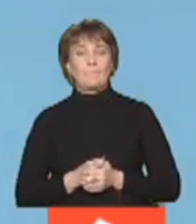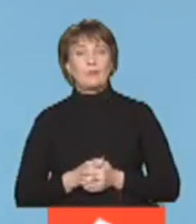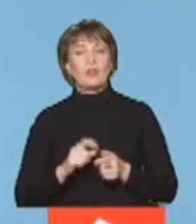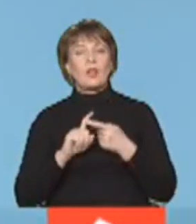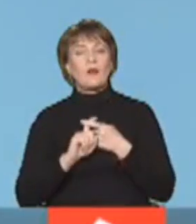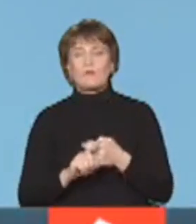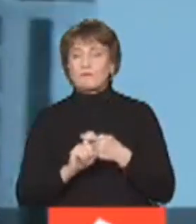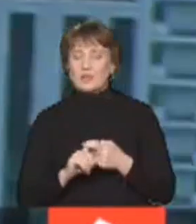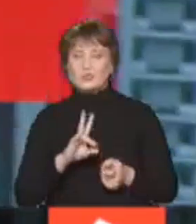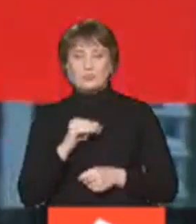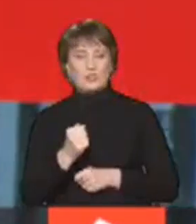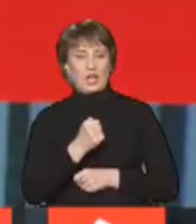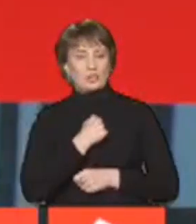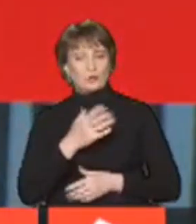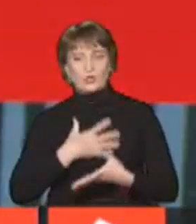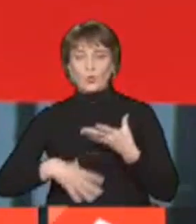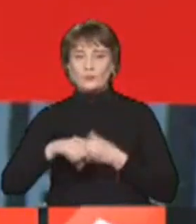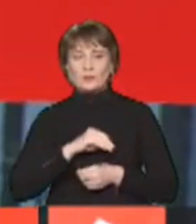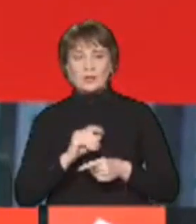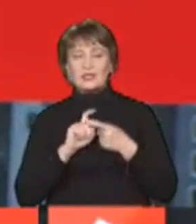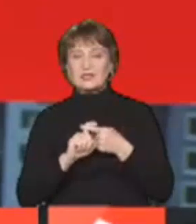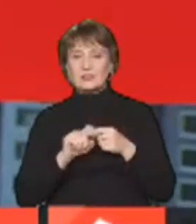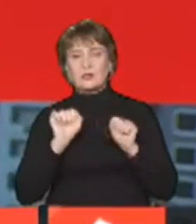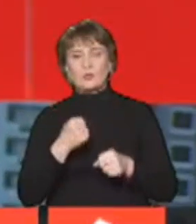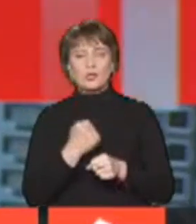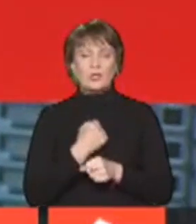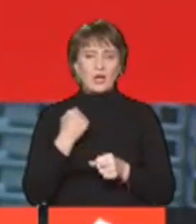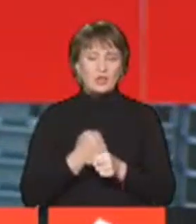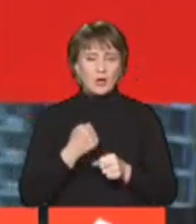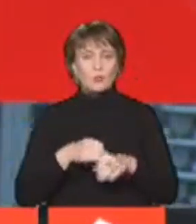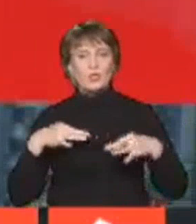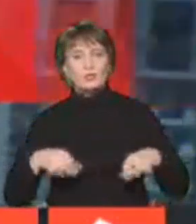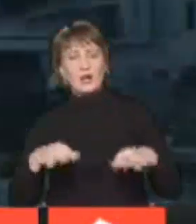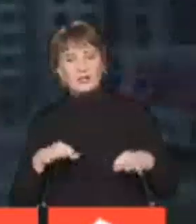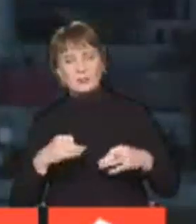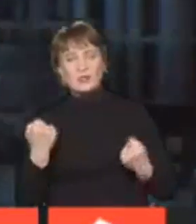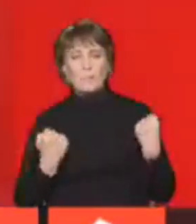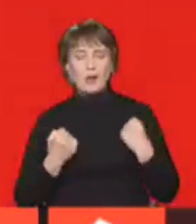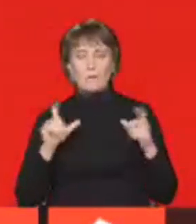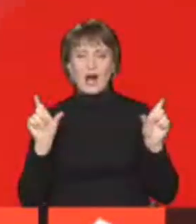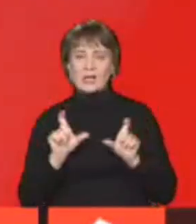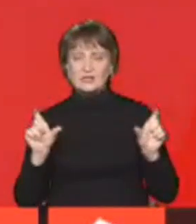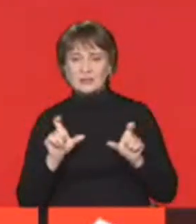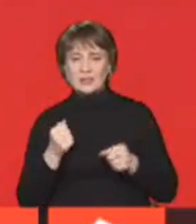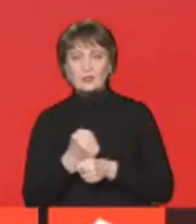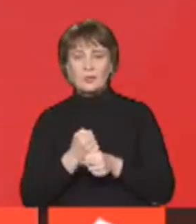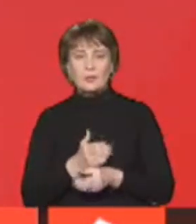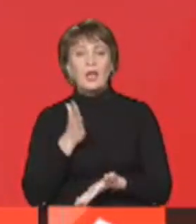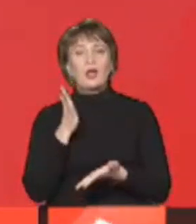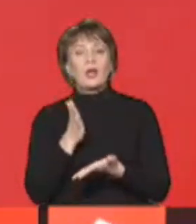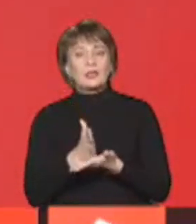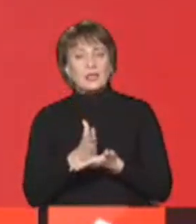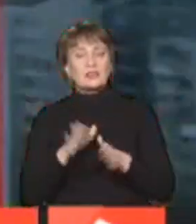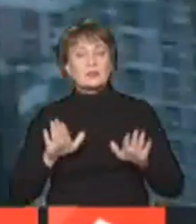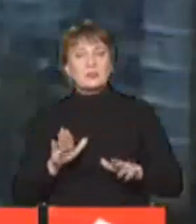Вірус чатує, на жаль, усюди. Заразитися можна на роботі, чи у транспорті, у магазині, чи в аптеці. Однак є місця, де